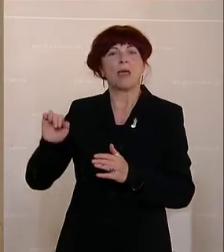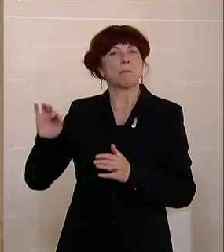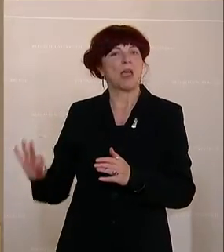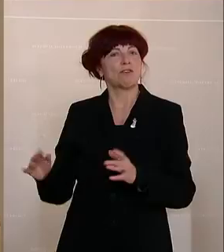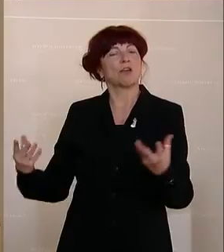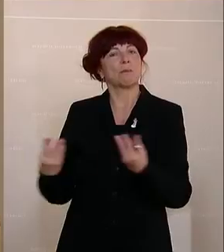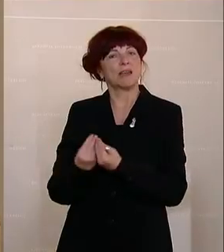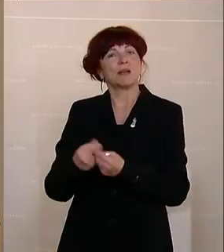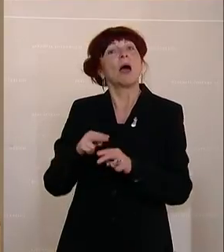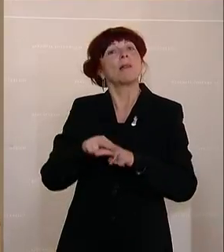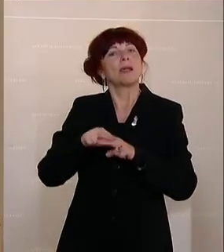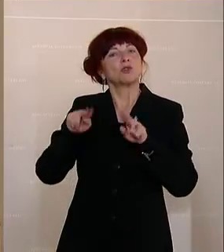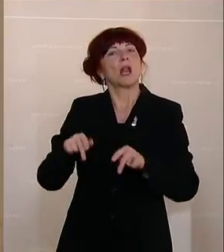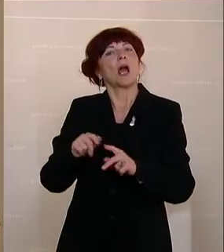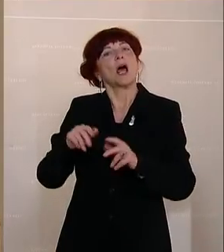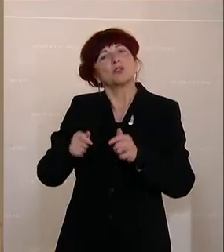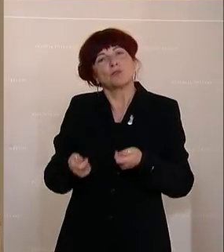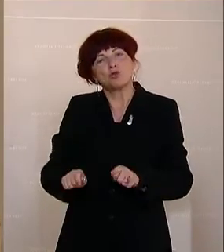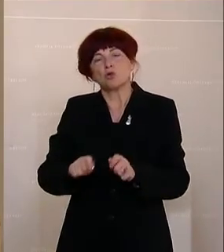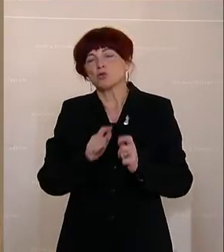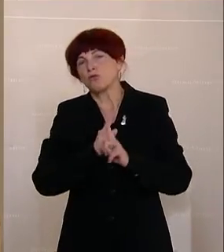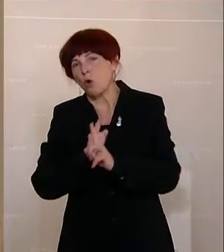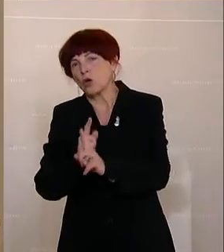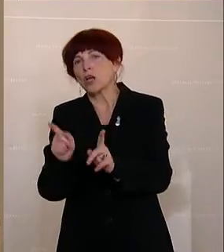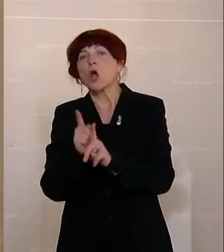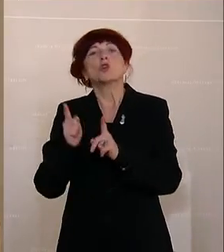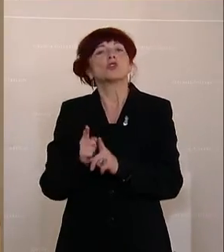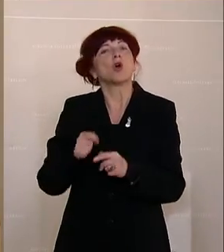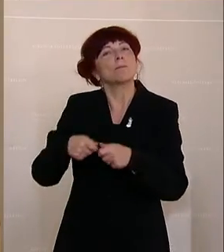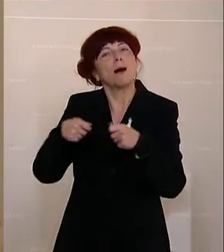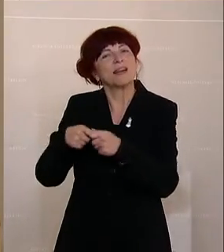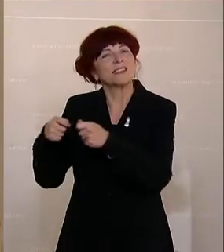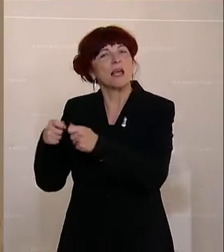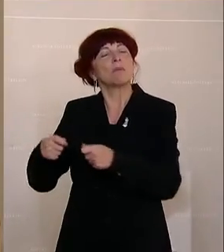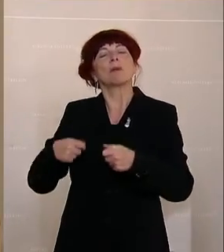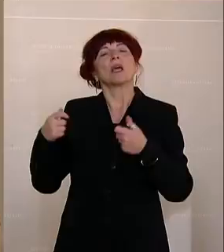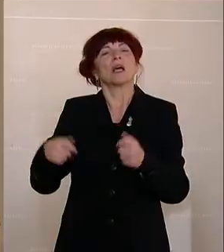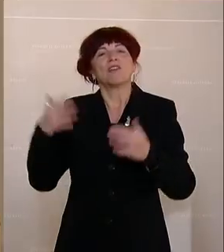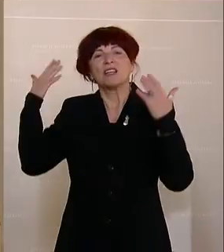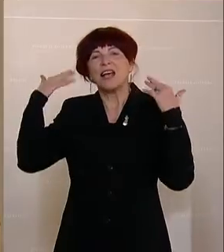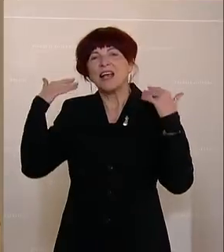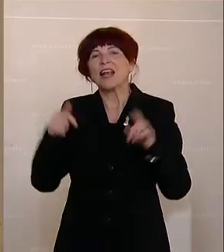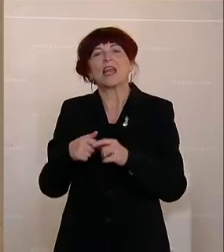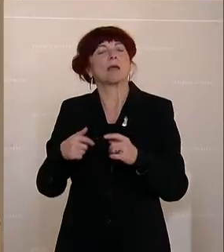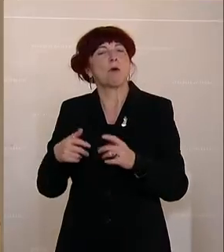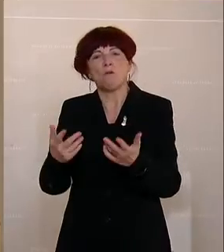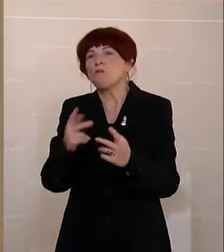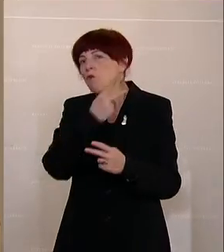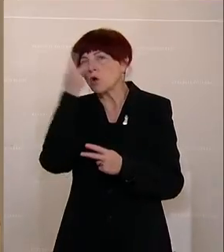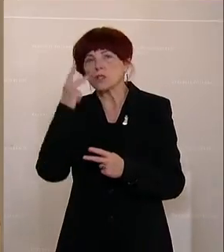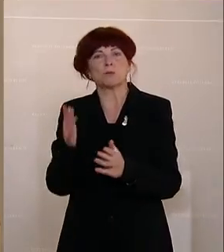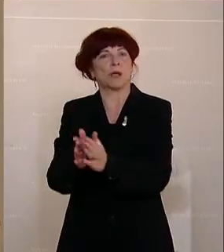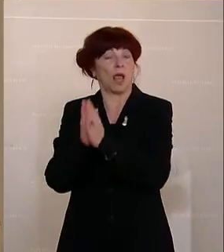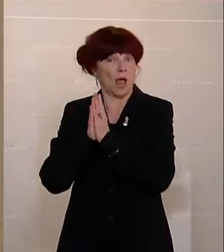des Nationalratsbeschlusses Maßnahmen im Zusammenhang mit dem Klimavolksbegehren 503 UEA des 26.03.2021